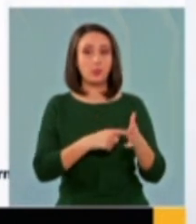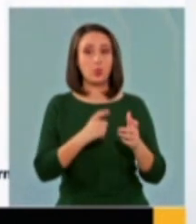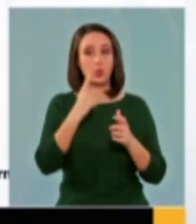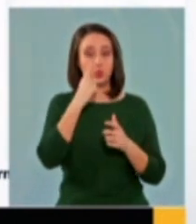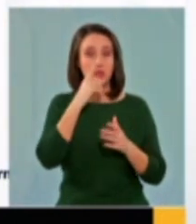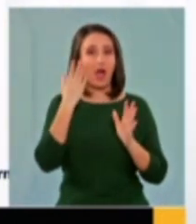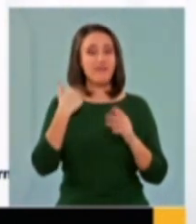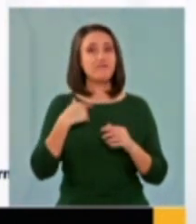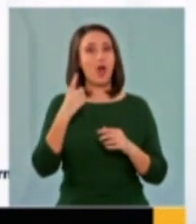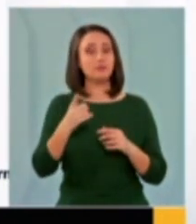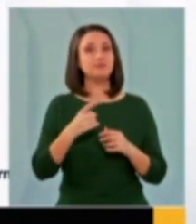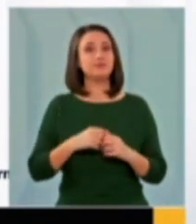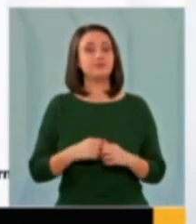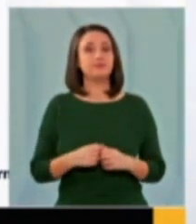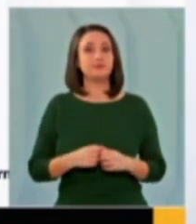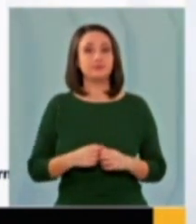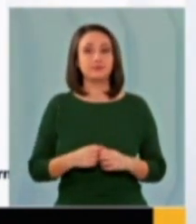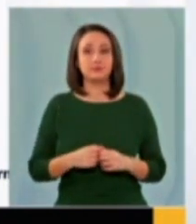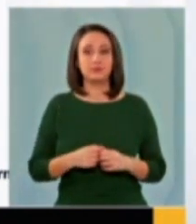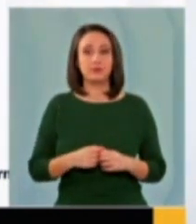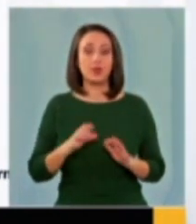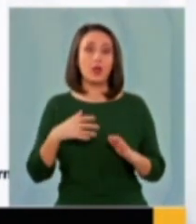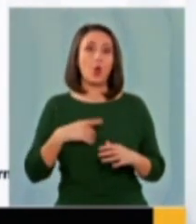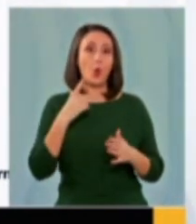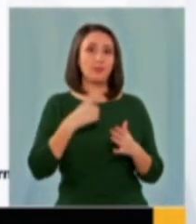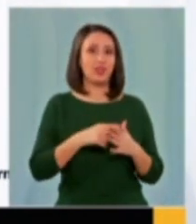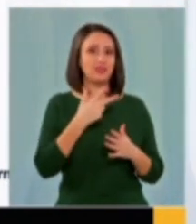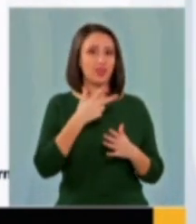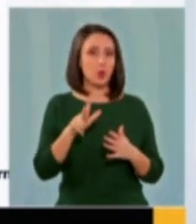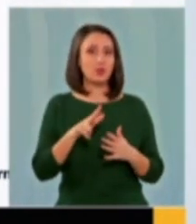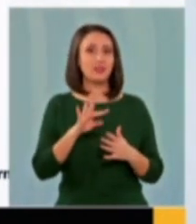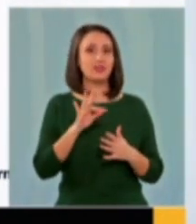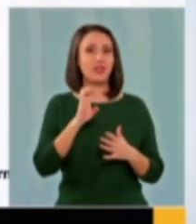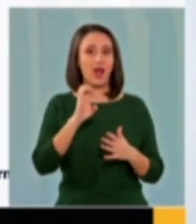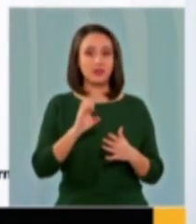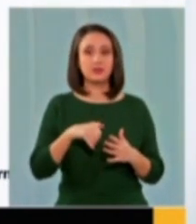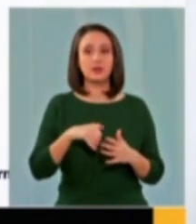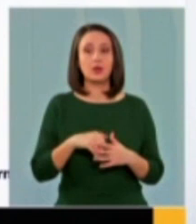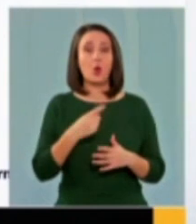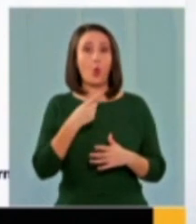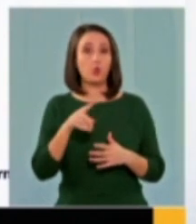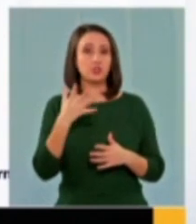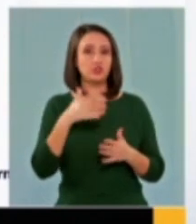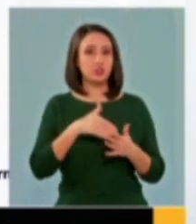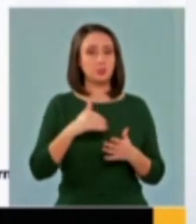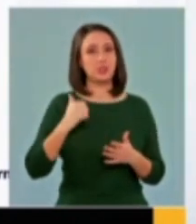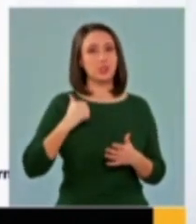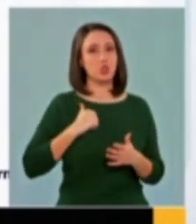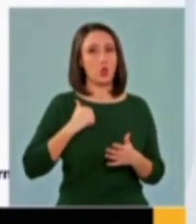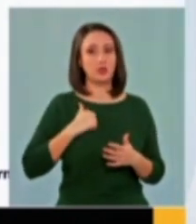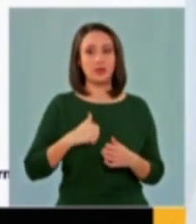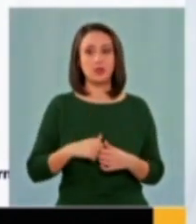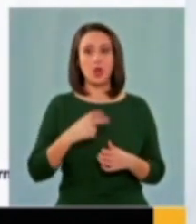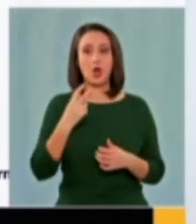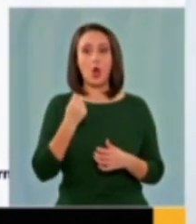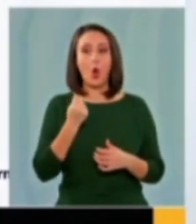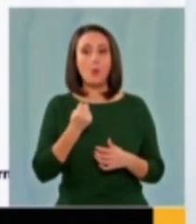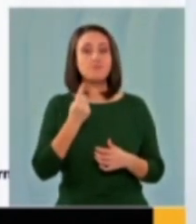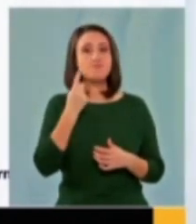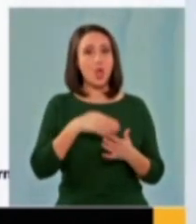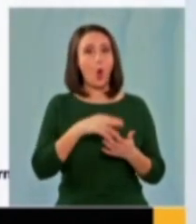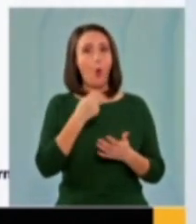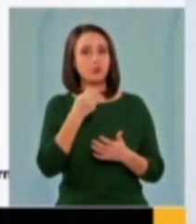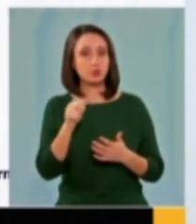avea mobilizate la granița cu Ucraina aproximativ 1300 de tancuri, 105.000 de soldați, 1800 de artilerii